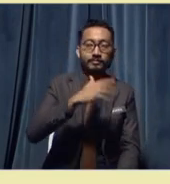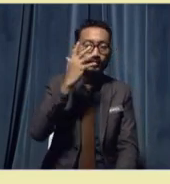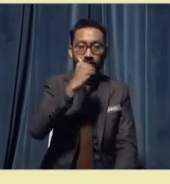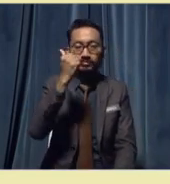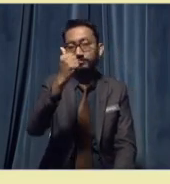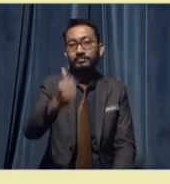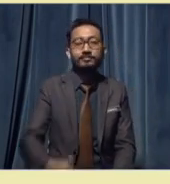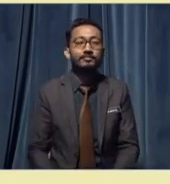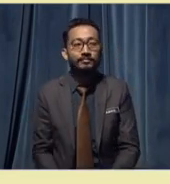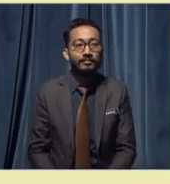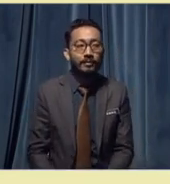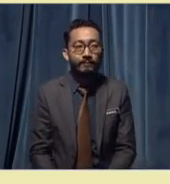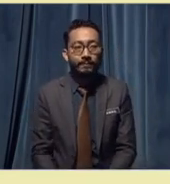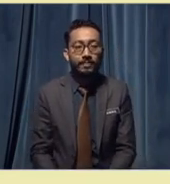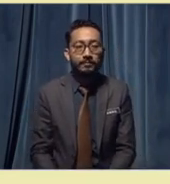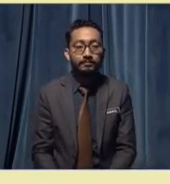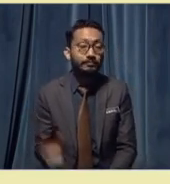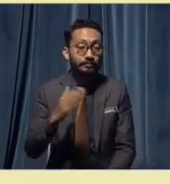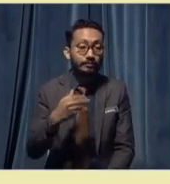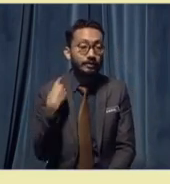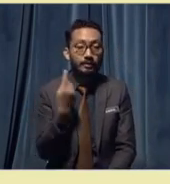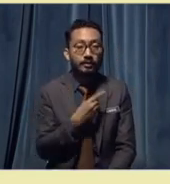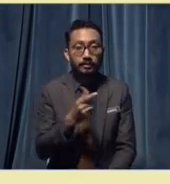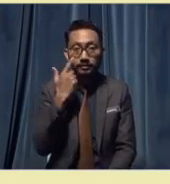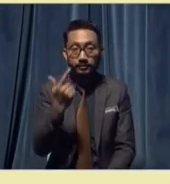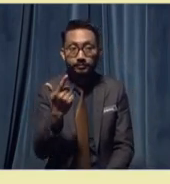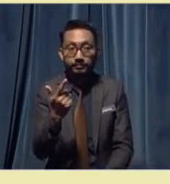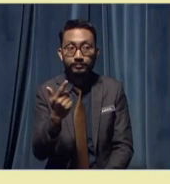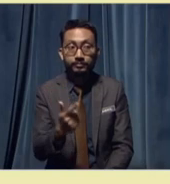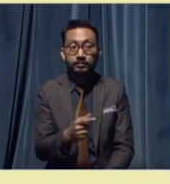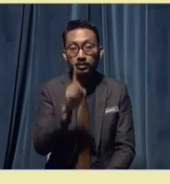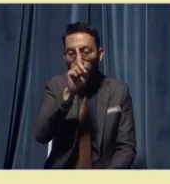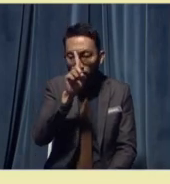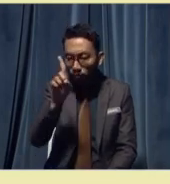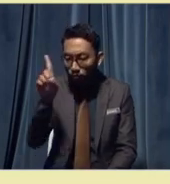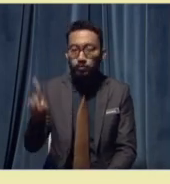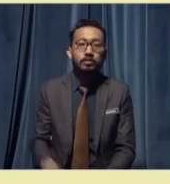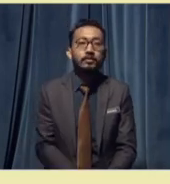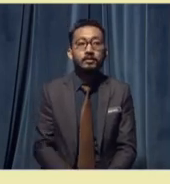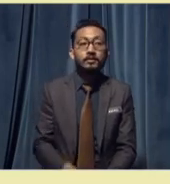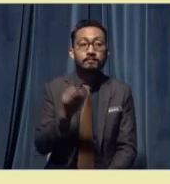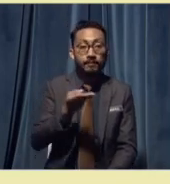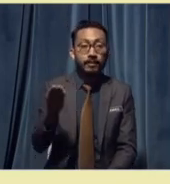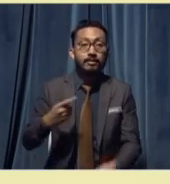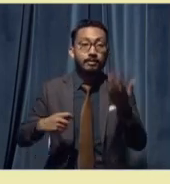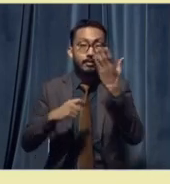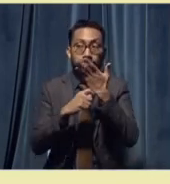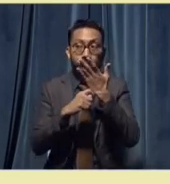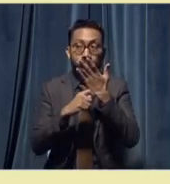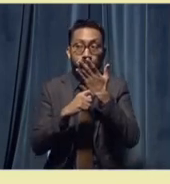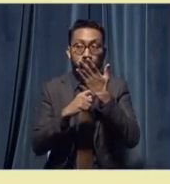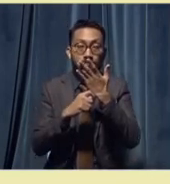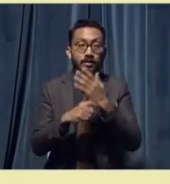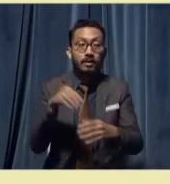lebih menarik. Mari kita lihat satu persatu bahan tambahan